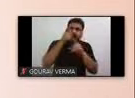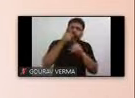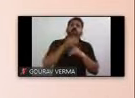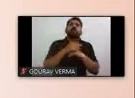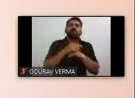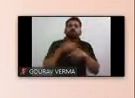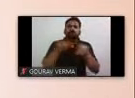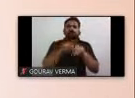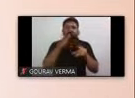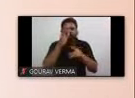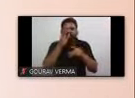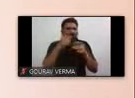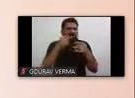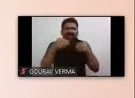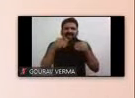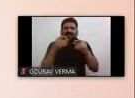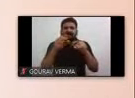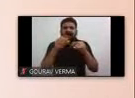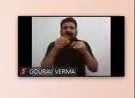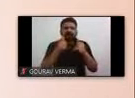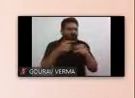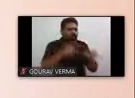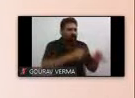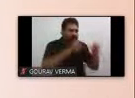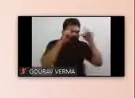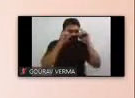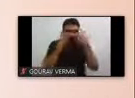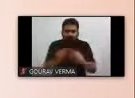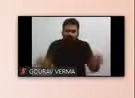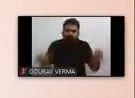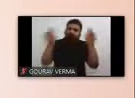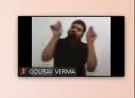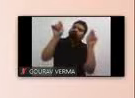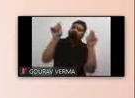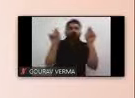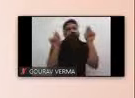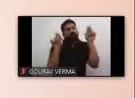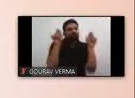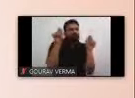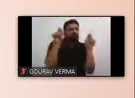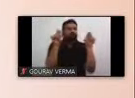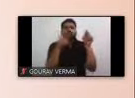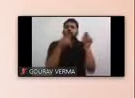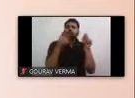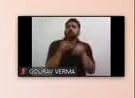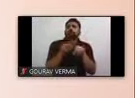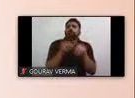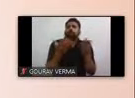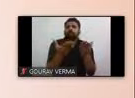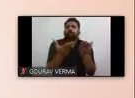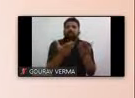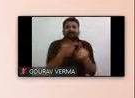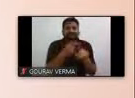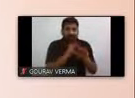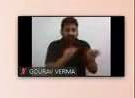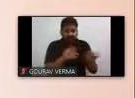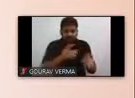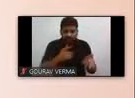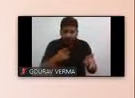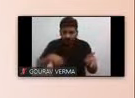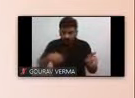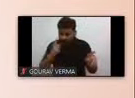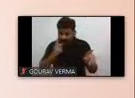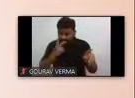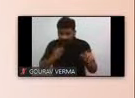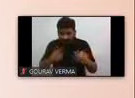एक नकली चश्मा लगा के एक पेपर उल्टा लेके बैठ जाएगा पापा की नकल कर. कैन आवर चिल्ड्रन डू दैट? नो,